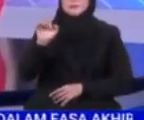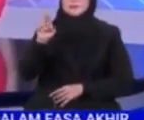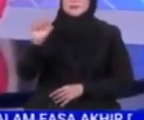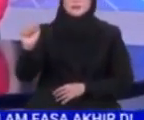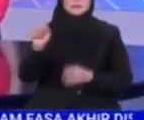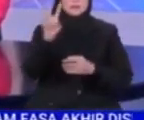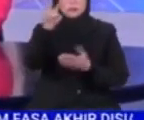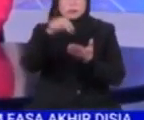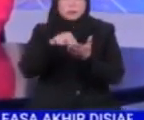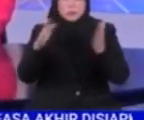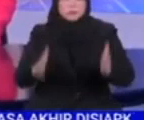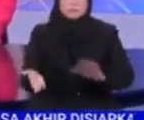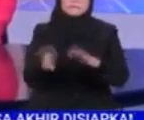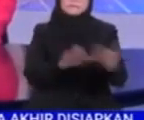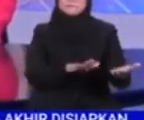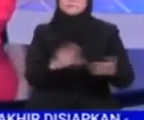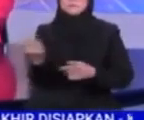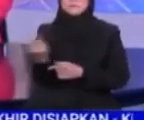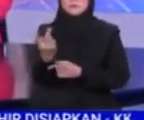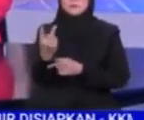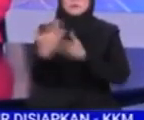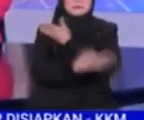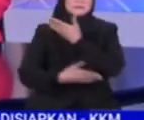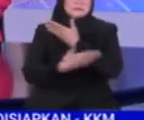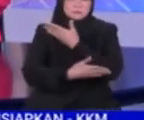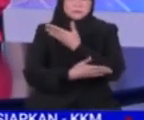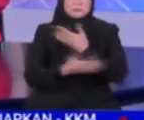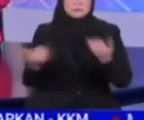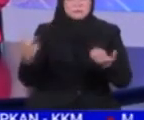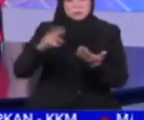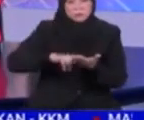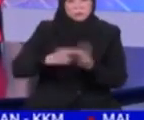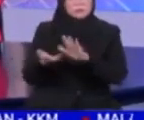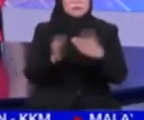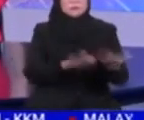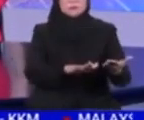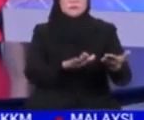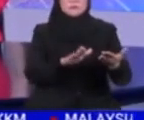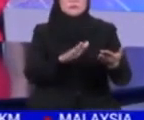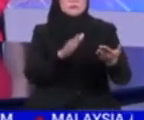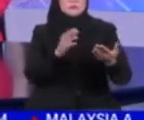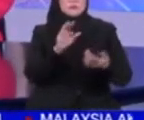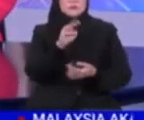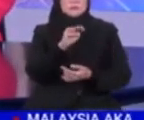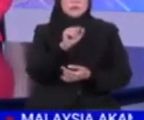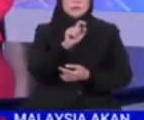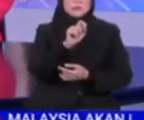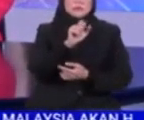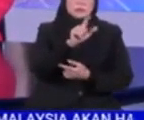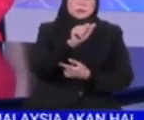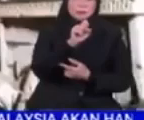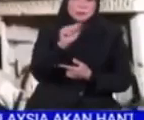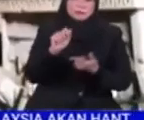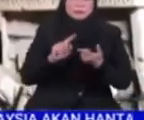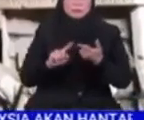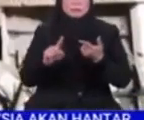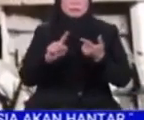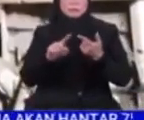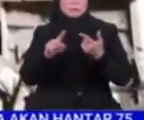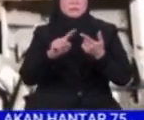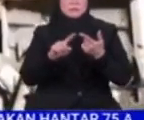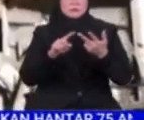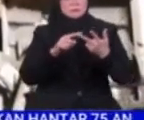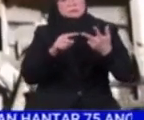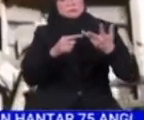2,000 terkorban di kedua-dua negara. Antara kawasan merekodkan kematian ialah Matlatia, Sanliufa,